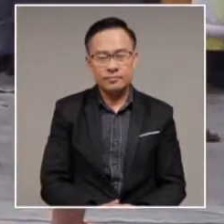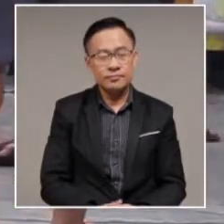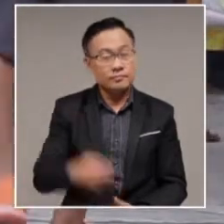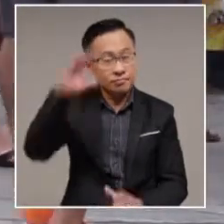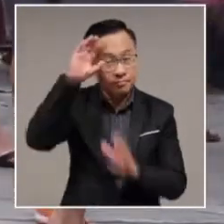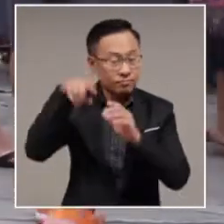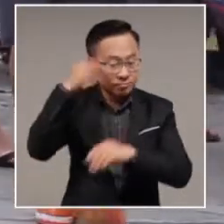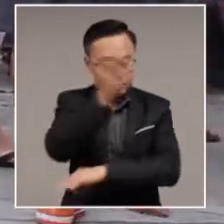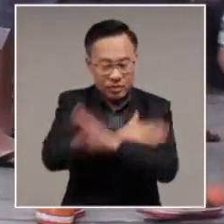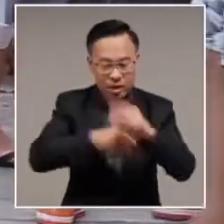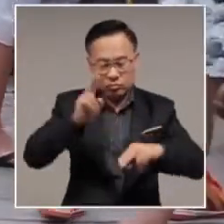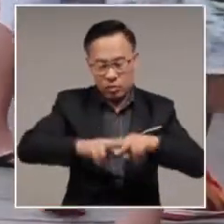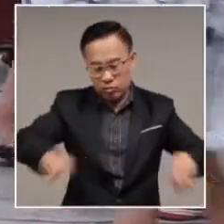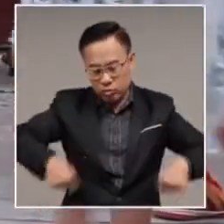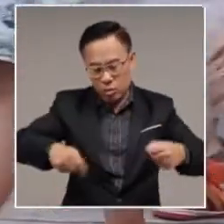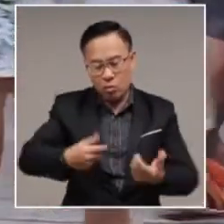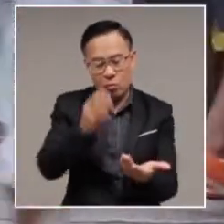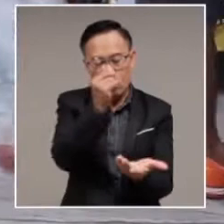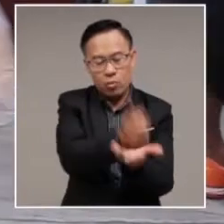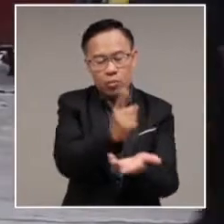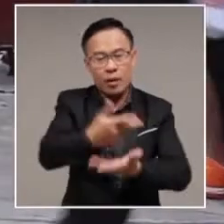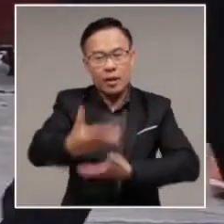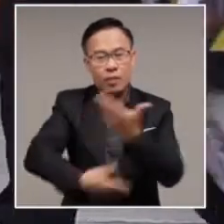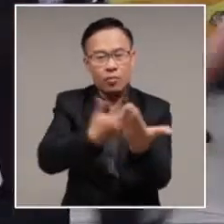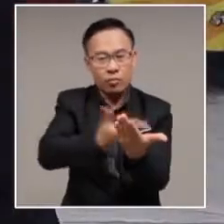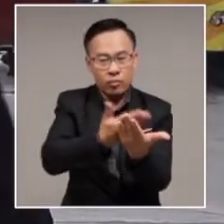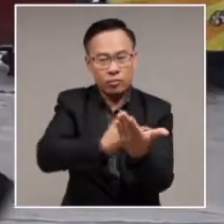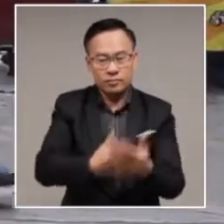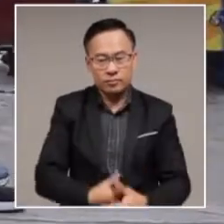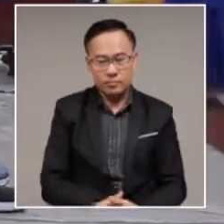700 ไร่พาพี่นุ้ยเข็นวีลแชร์ขายลอตเตอรี่ในตลาด